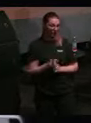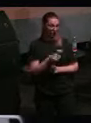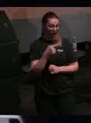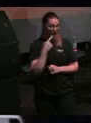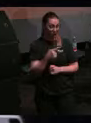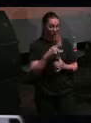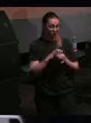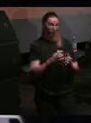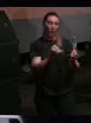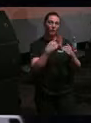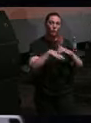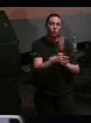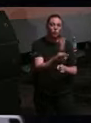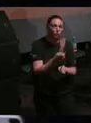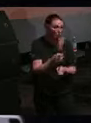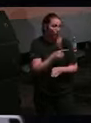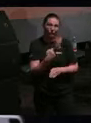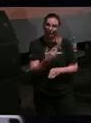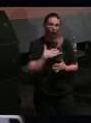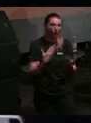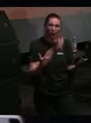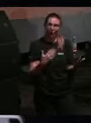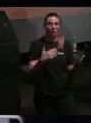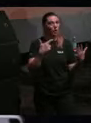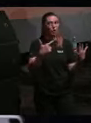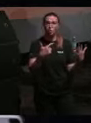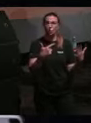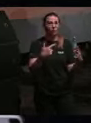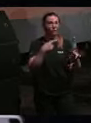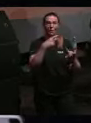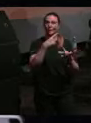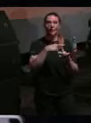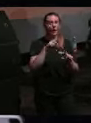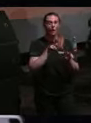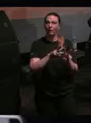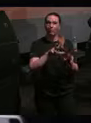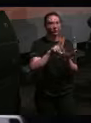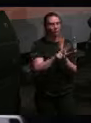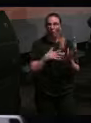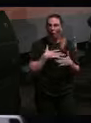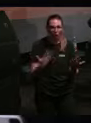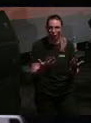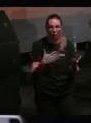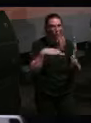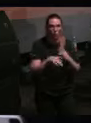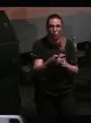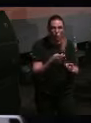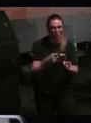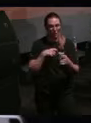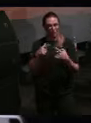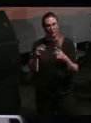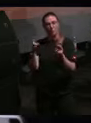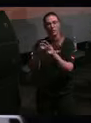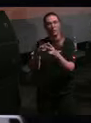når vi snakker om kraftunderskudd, men det har ikke vi. De 7 terawattimene har ikke vi, for de må vi bruke på noe annet hvis det skal bli